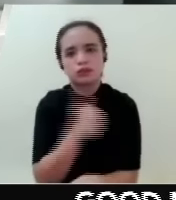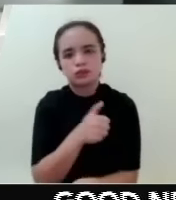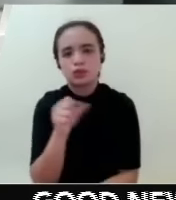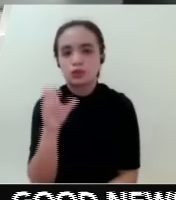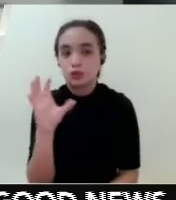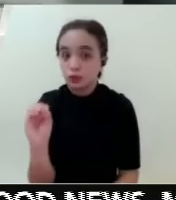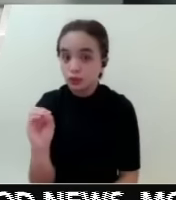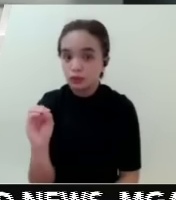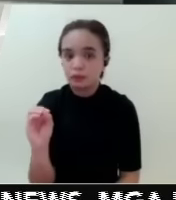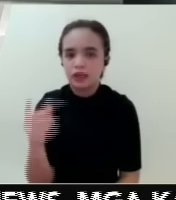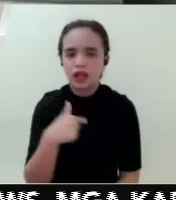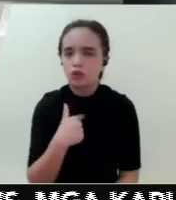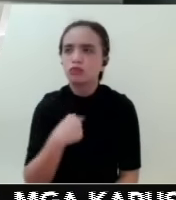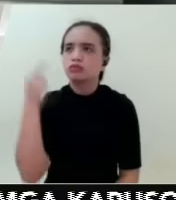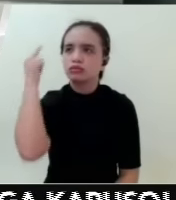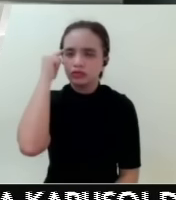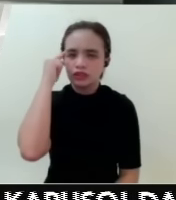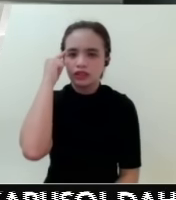naisipan ko rin na